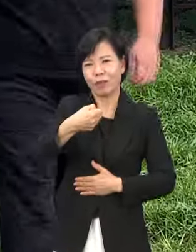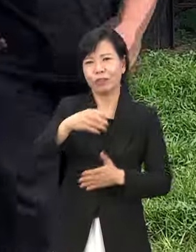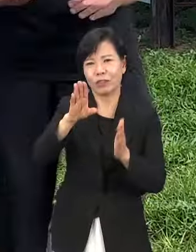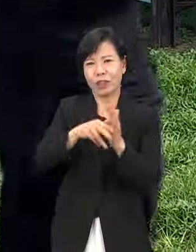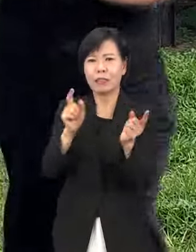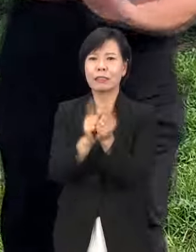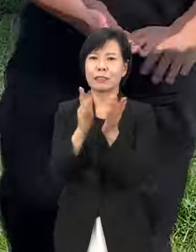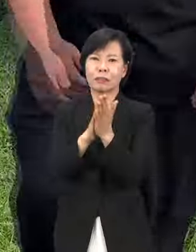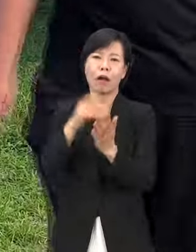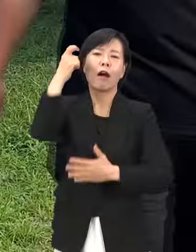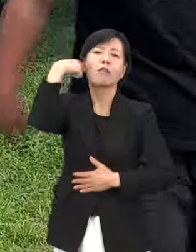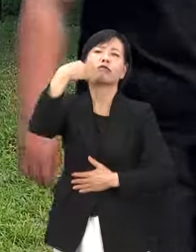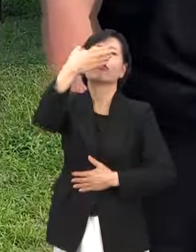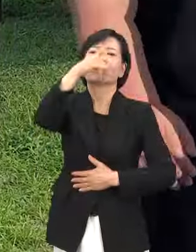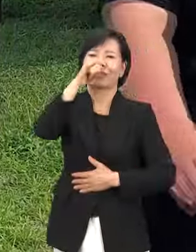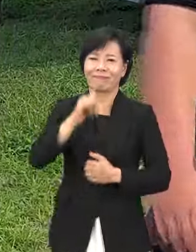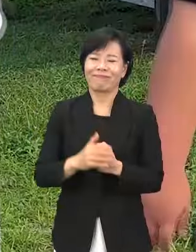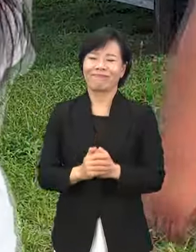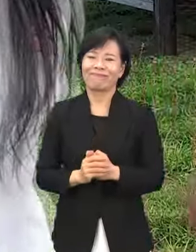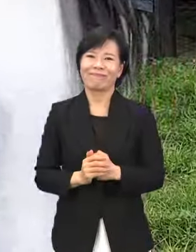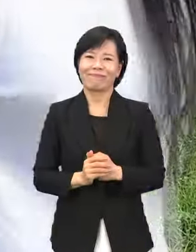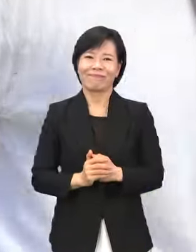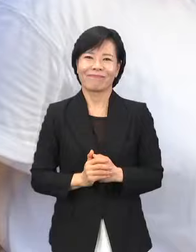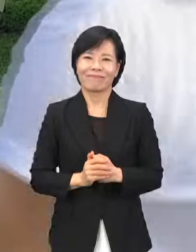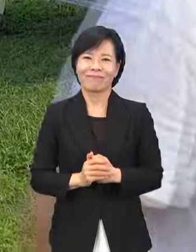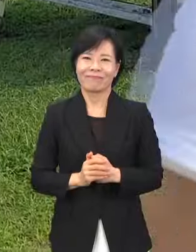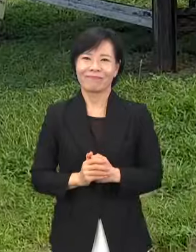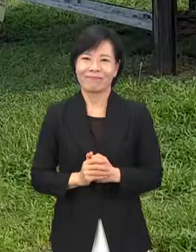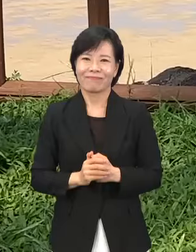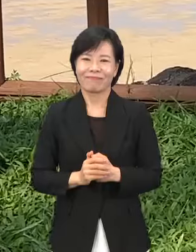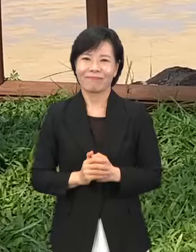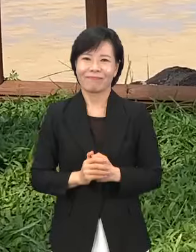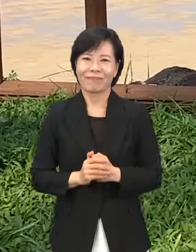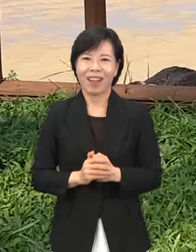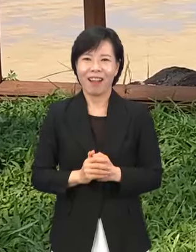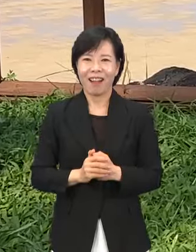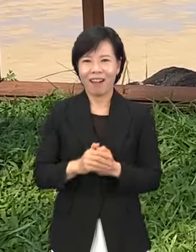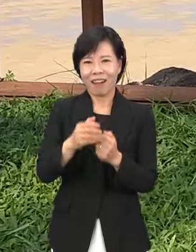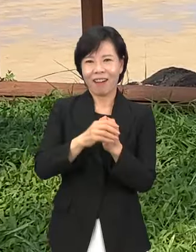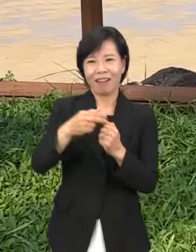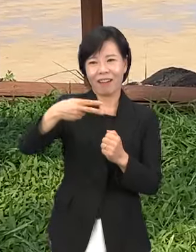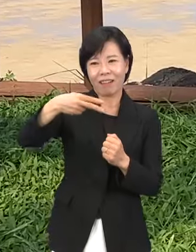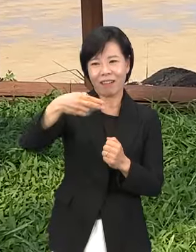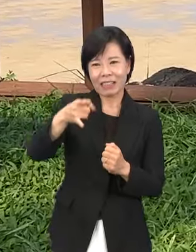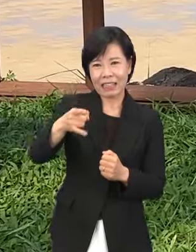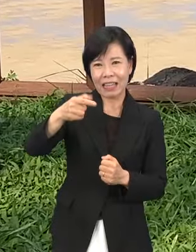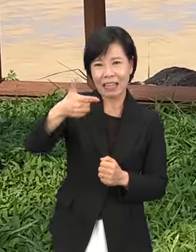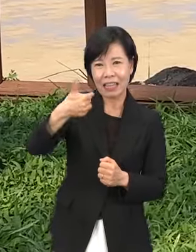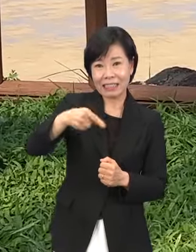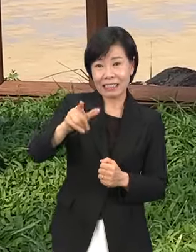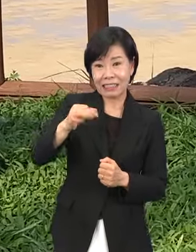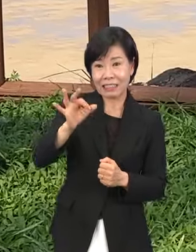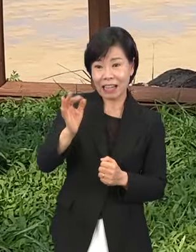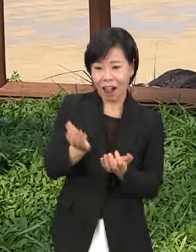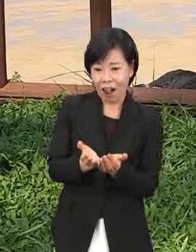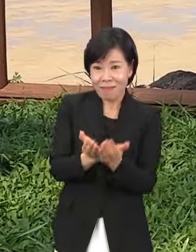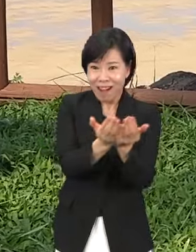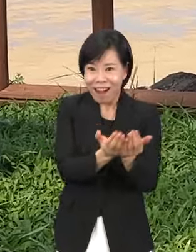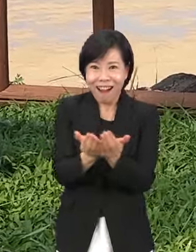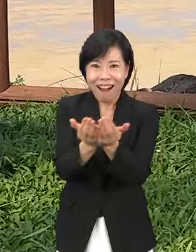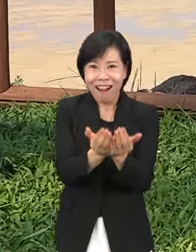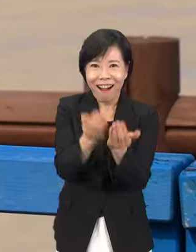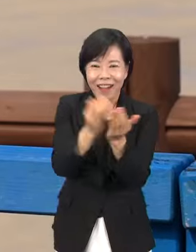인터뷰가 현실로 와닿는 순간이 멀지 않게 느껴집니다. 생강 위에 떠있는 레스토랑에서 오리 스테이크 이런